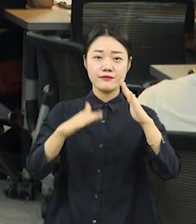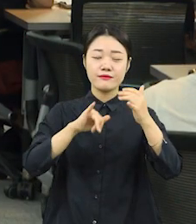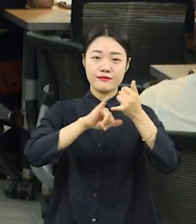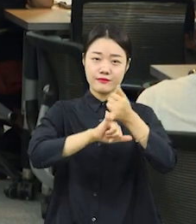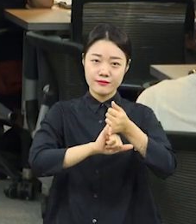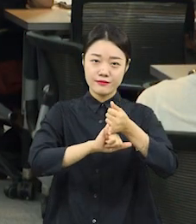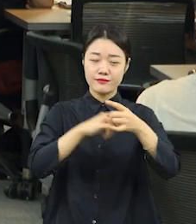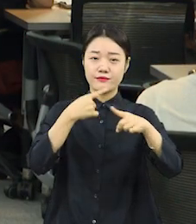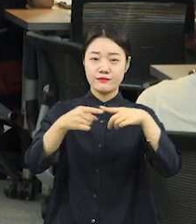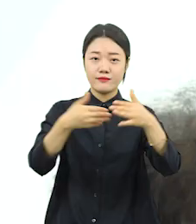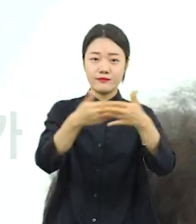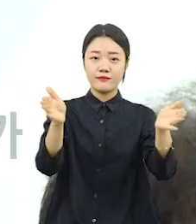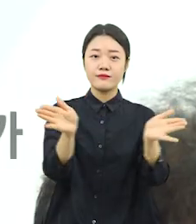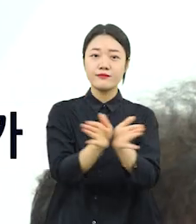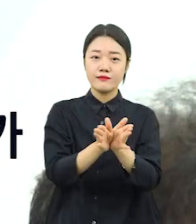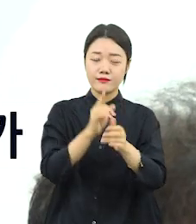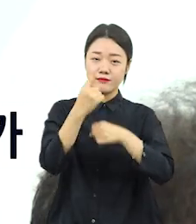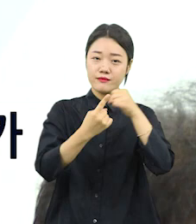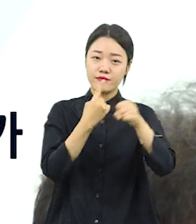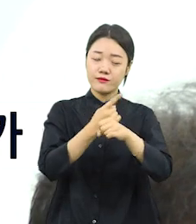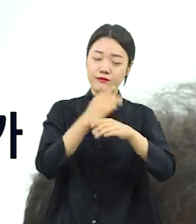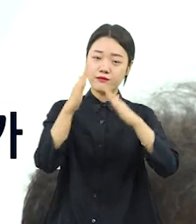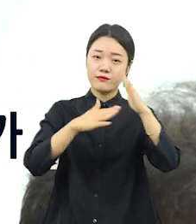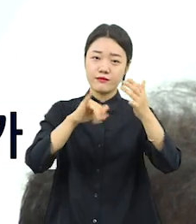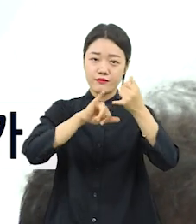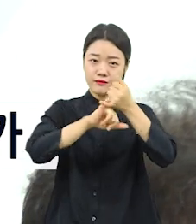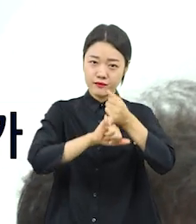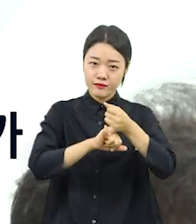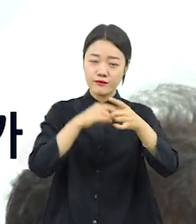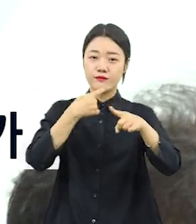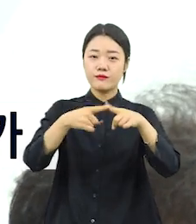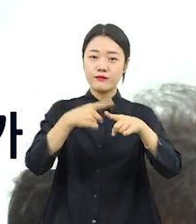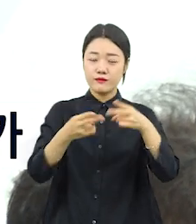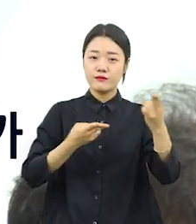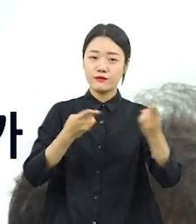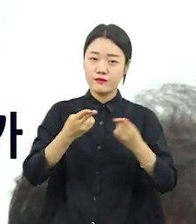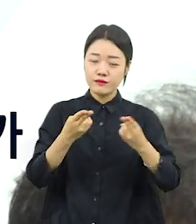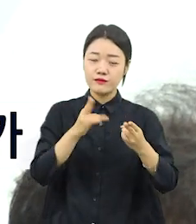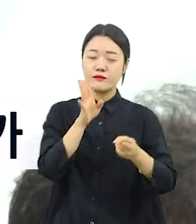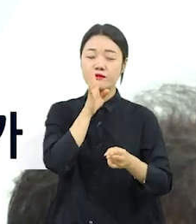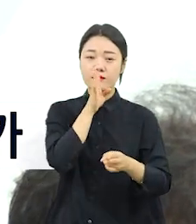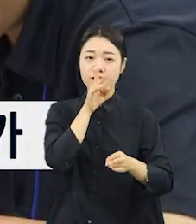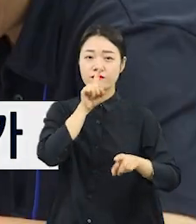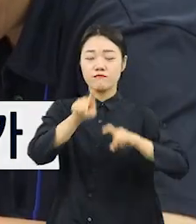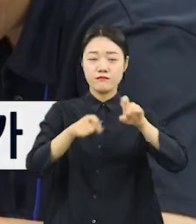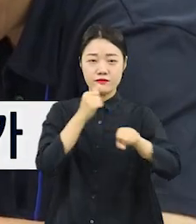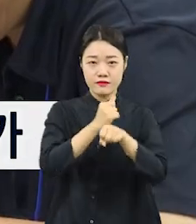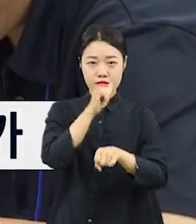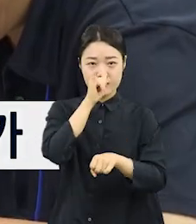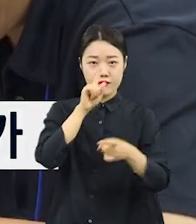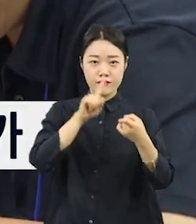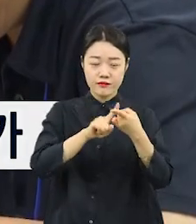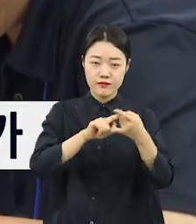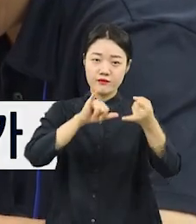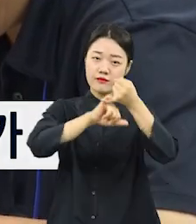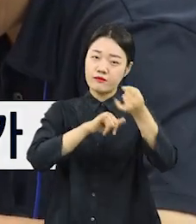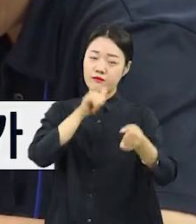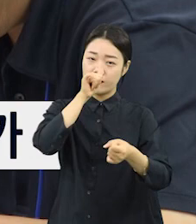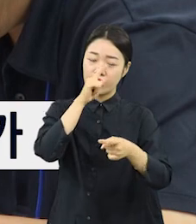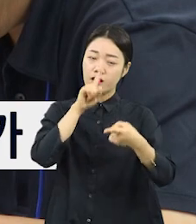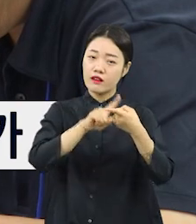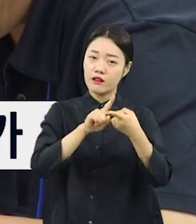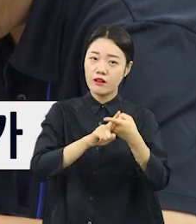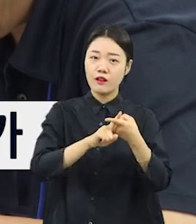주민공약평가단은 민선 7기 구청장 공약사항, 심의조정, 공약실천계획 작성 및 확정, 부진문제 사업 대안 제시